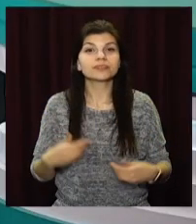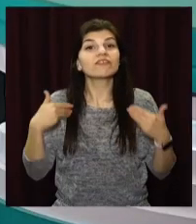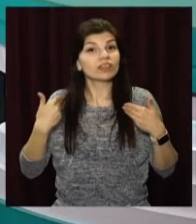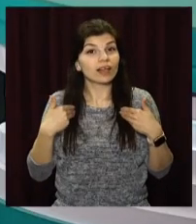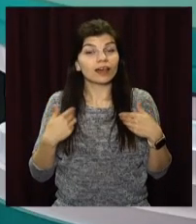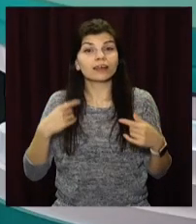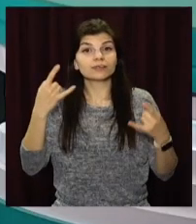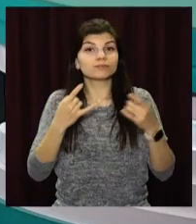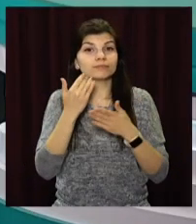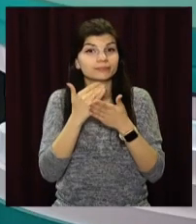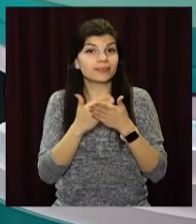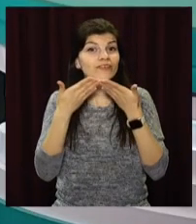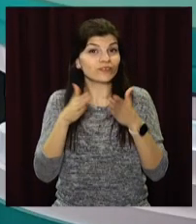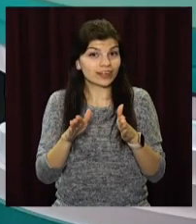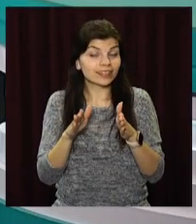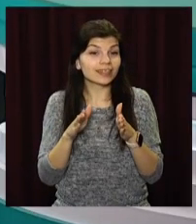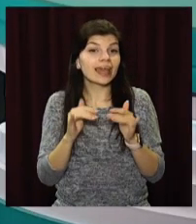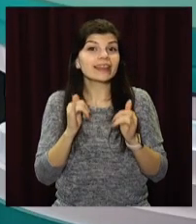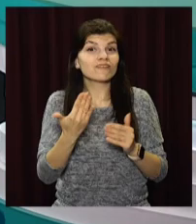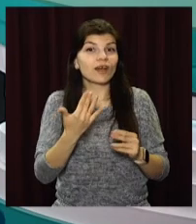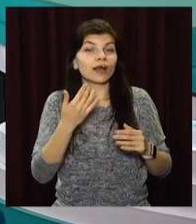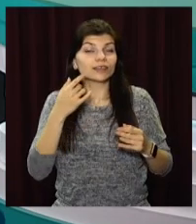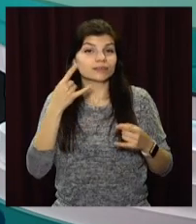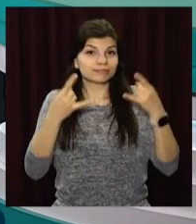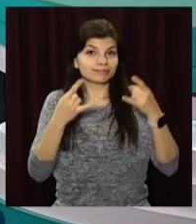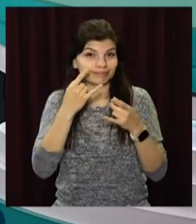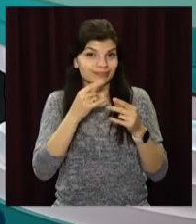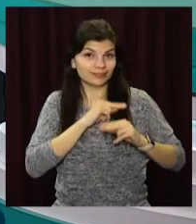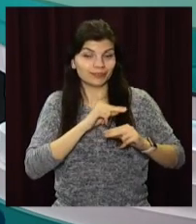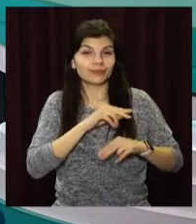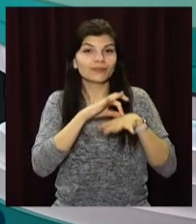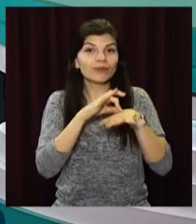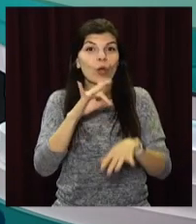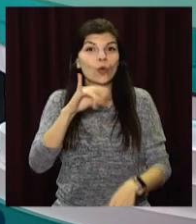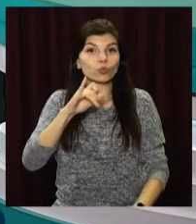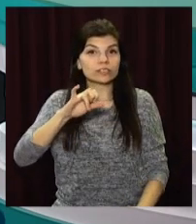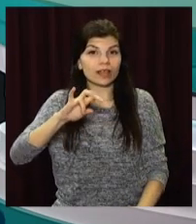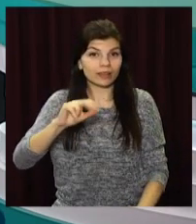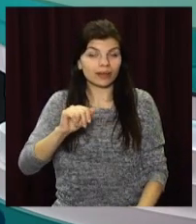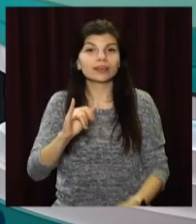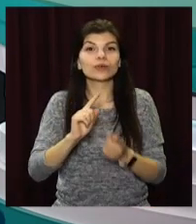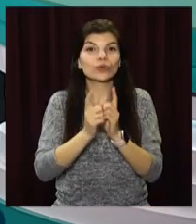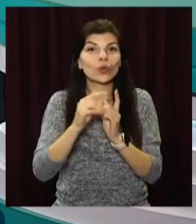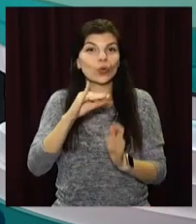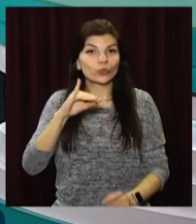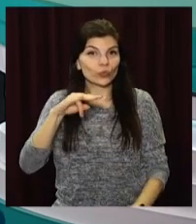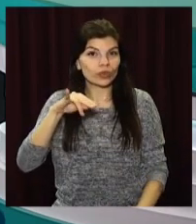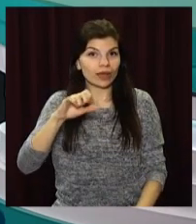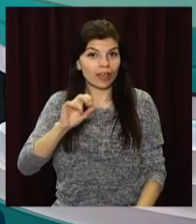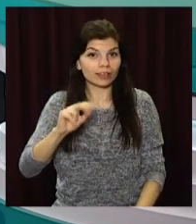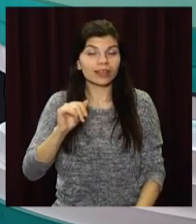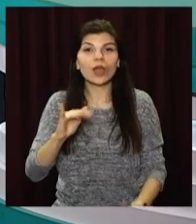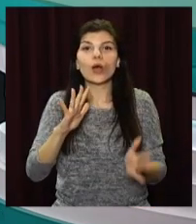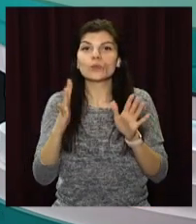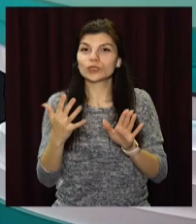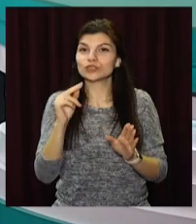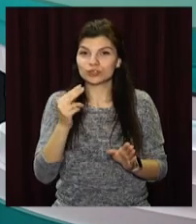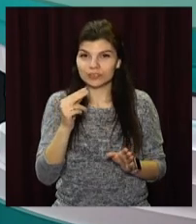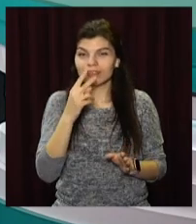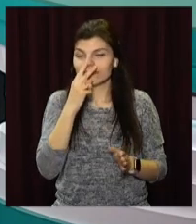Вітаю! Час новин на відкритому. І для вас у студії працюють Руслана Козиряцька та сурдоперекладачка Юліана Пуговкіна. І про події